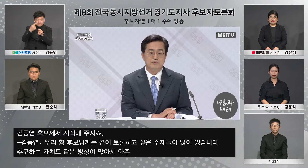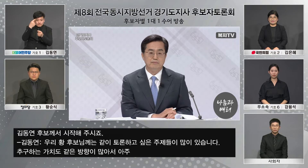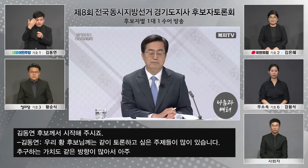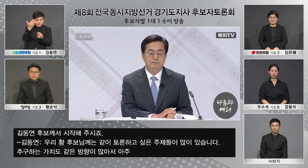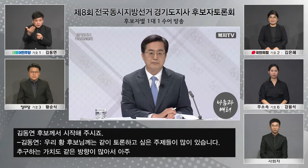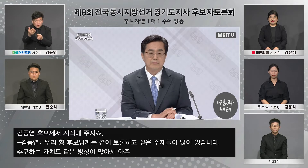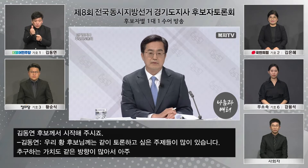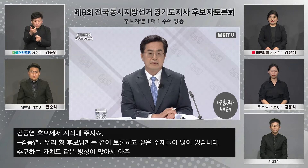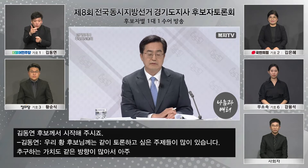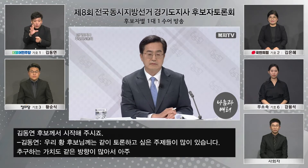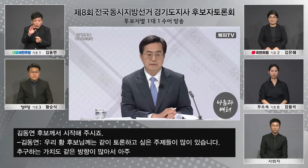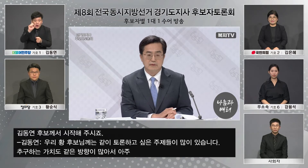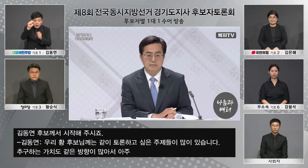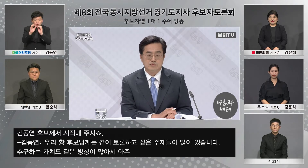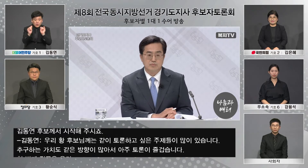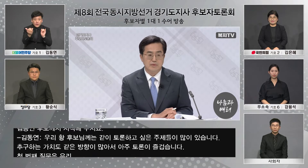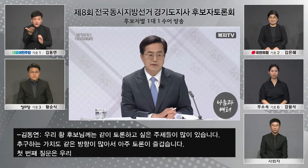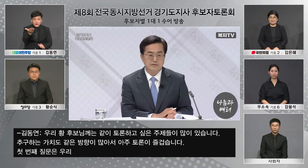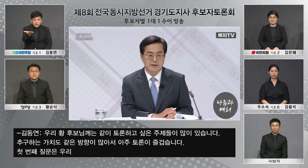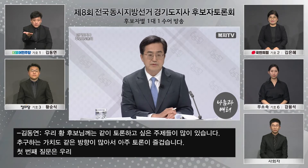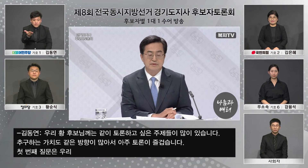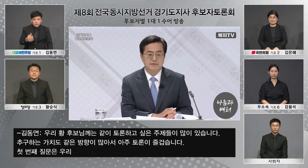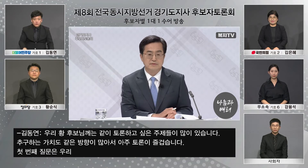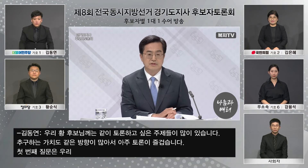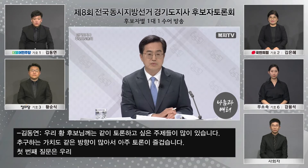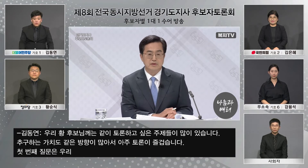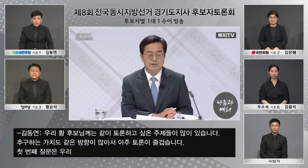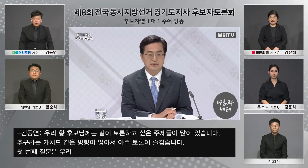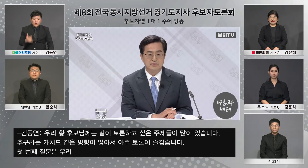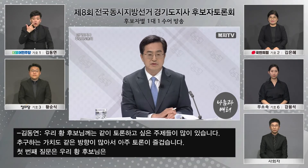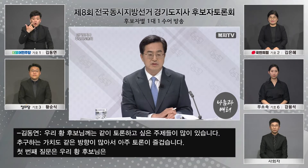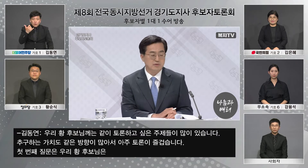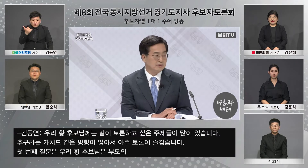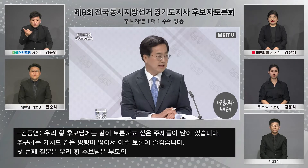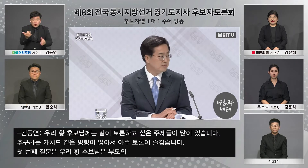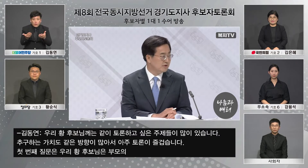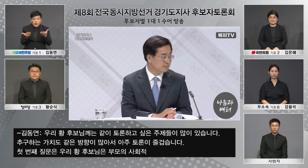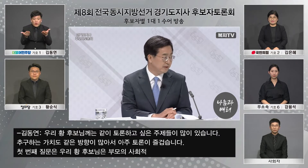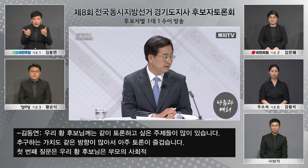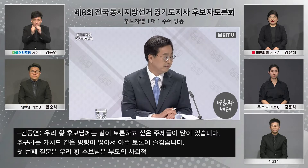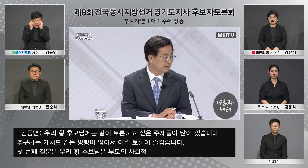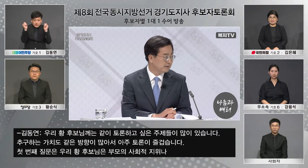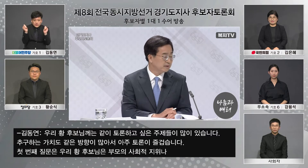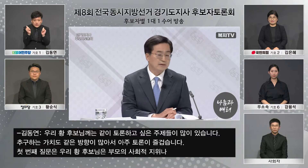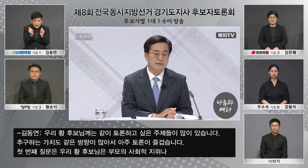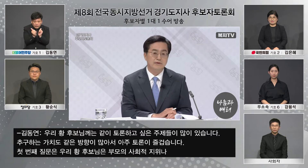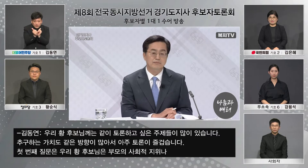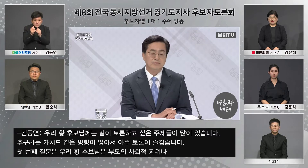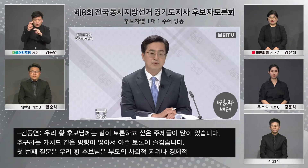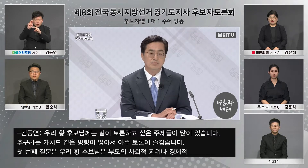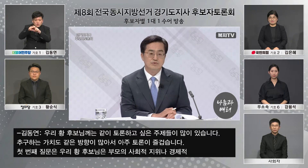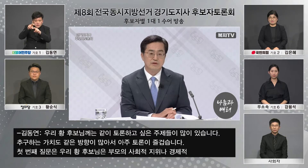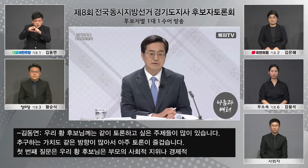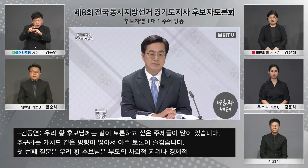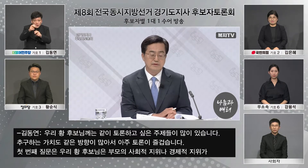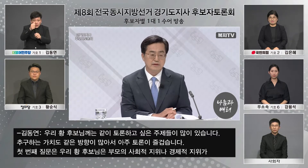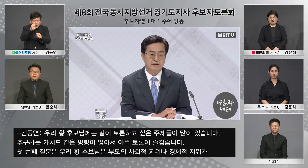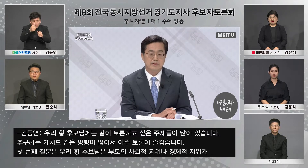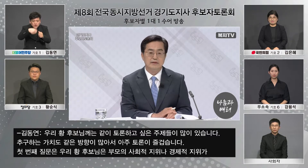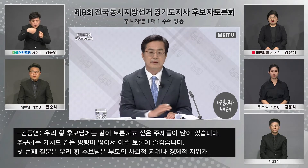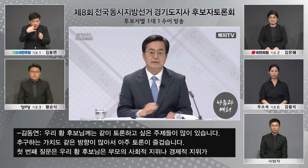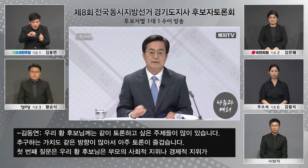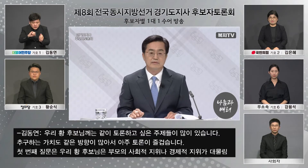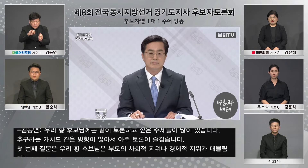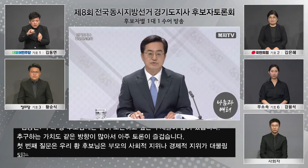황 후보님은 그 부모의 그 사회적 지위나 경제적 지위가 대물림되는 이런 교육 문제에 대해서